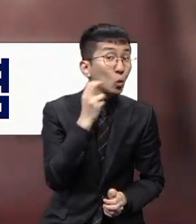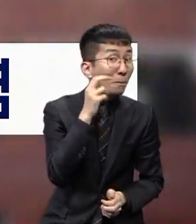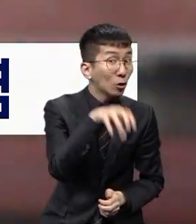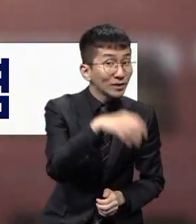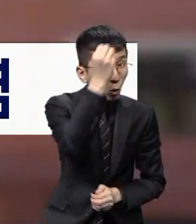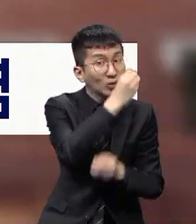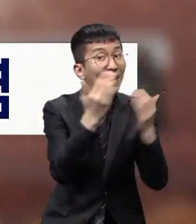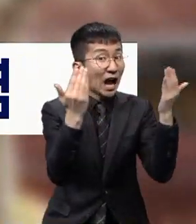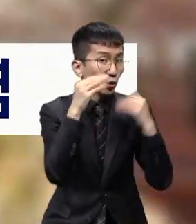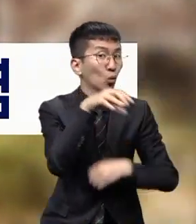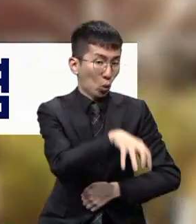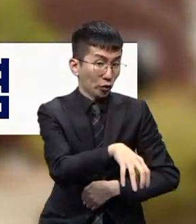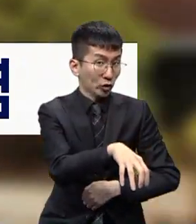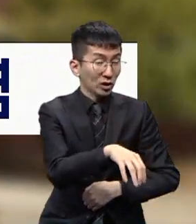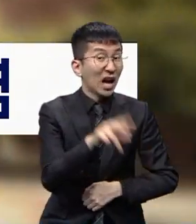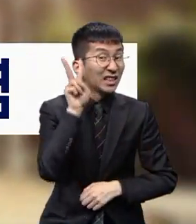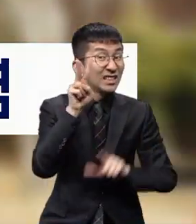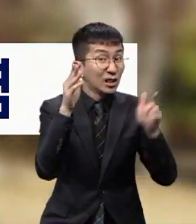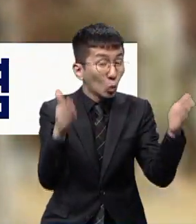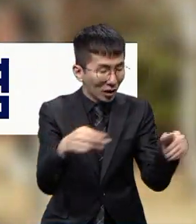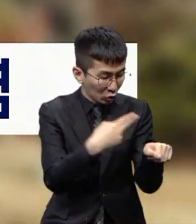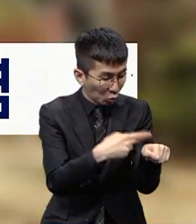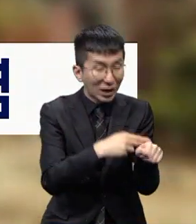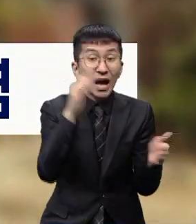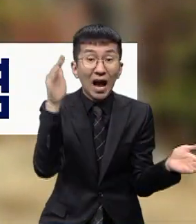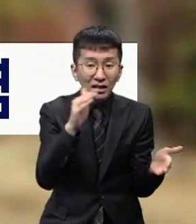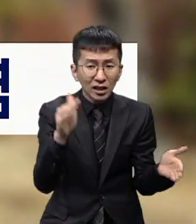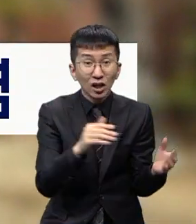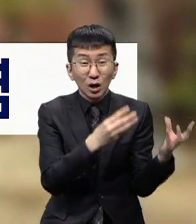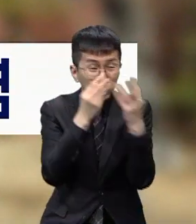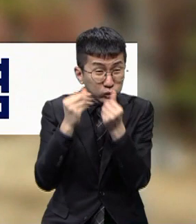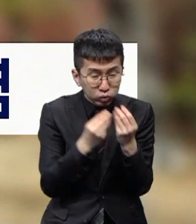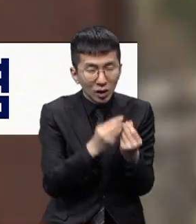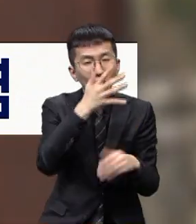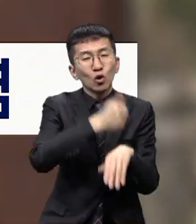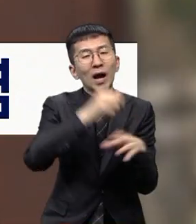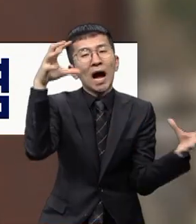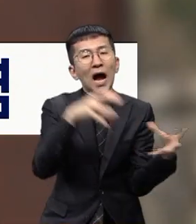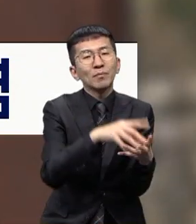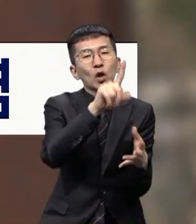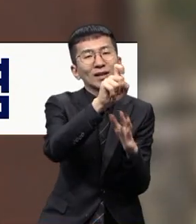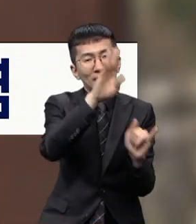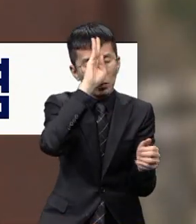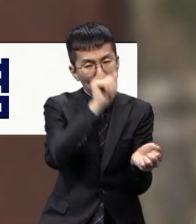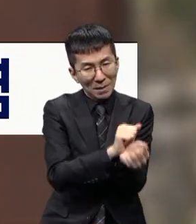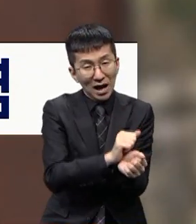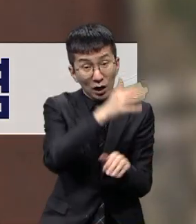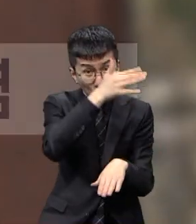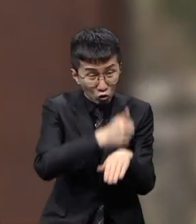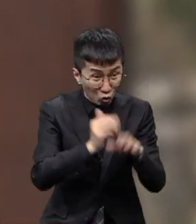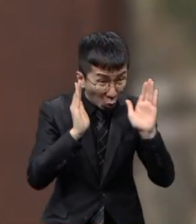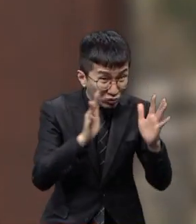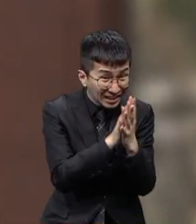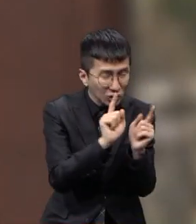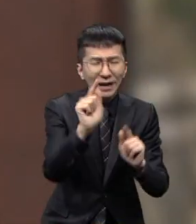한 고등학교에선 이틀 새 교사와 학생, 가족 등 11명이 감염돼 원격 수업으로